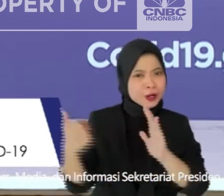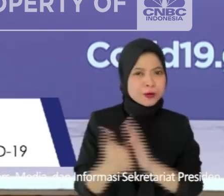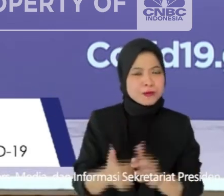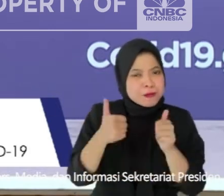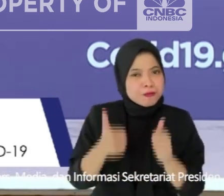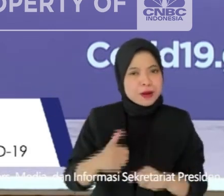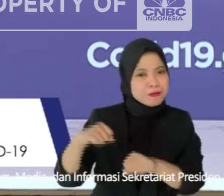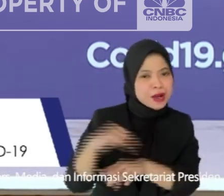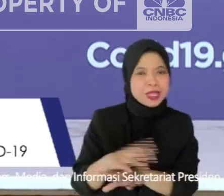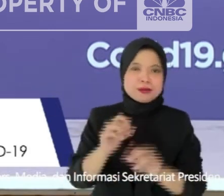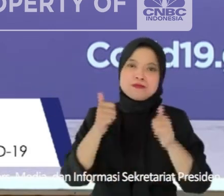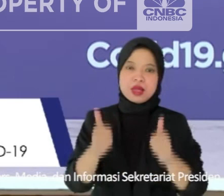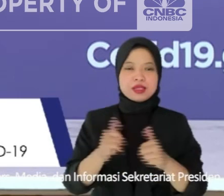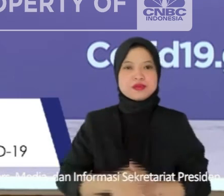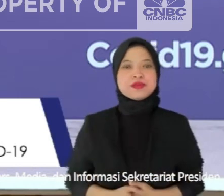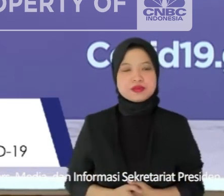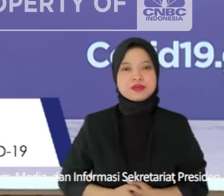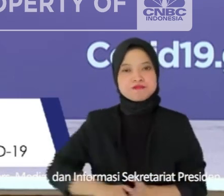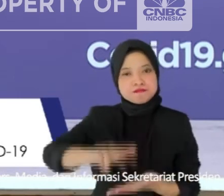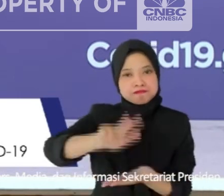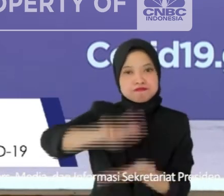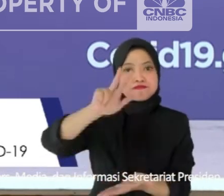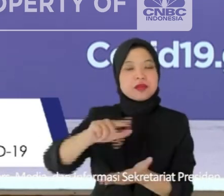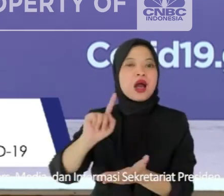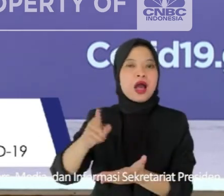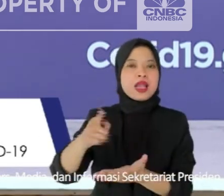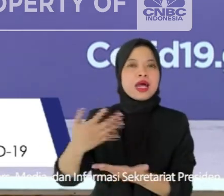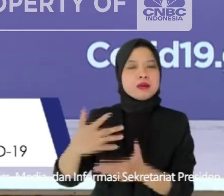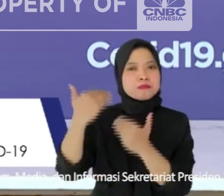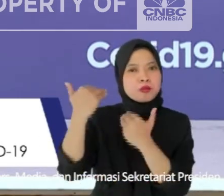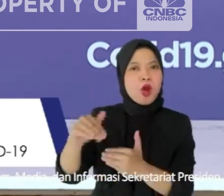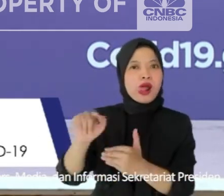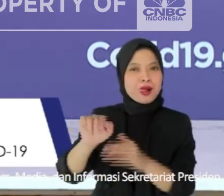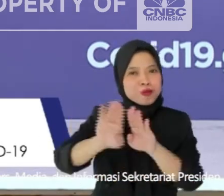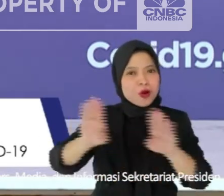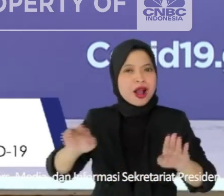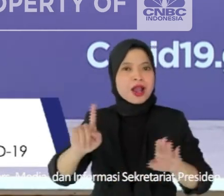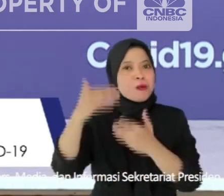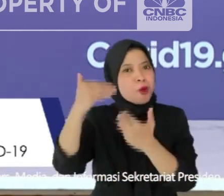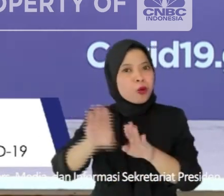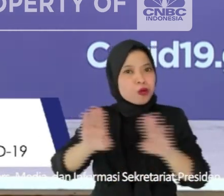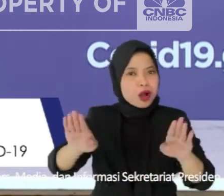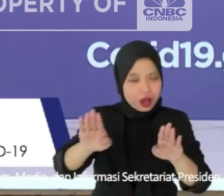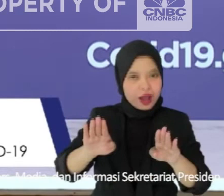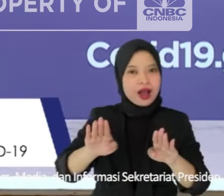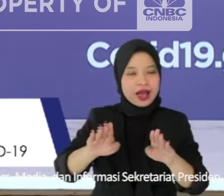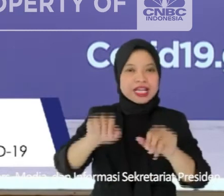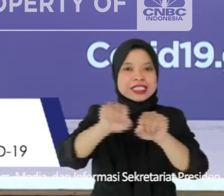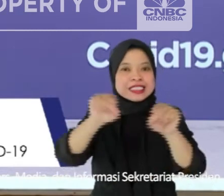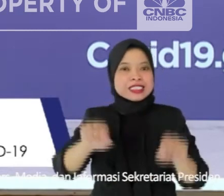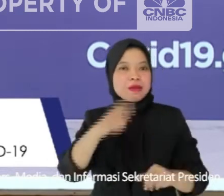lapangan Adapun sejak diberlakukannya pembukaan sektor pembelanjaan yaitu mohon pantauan